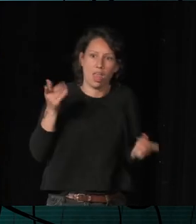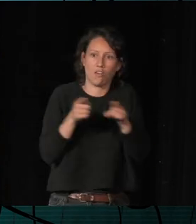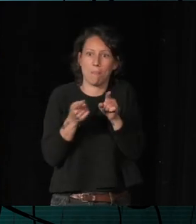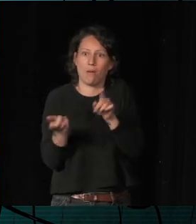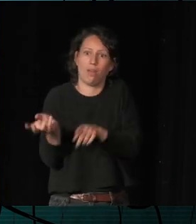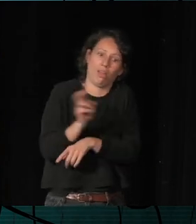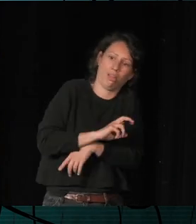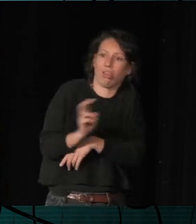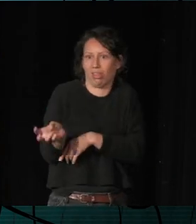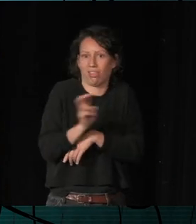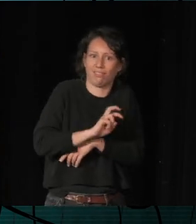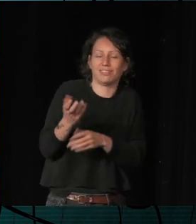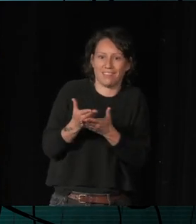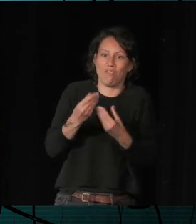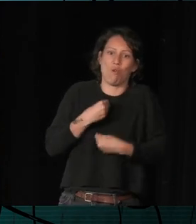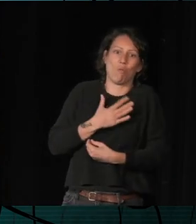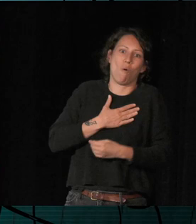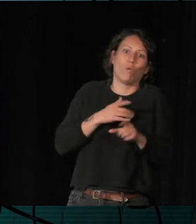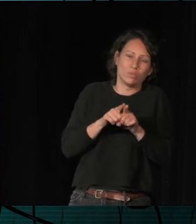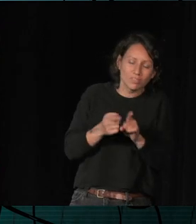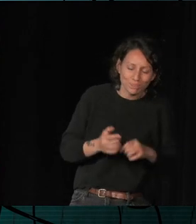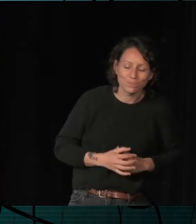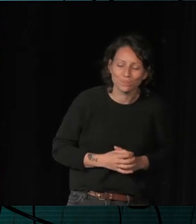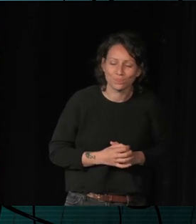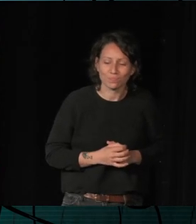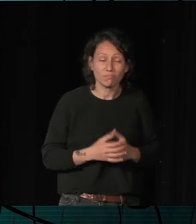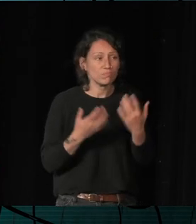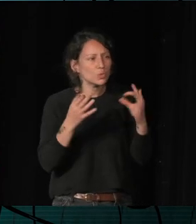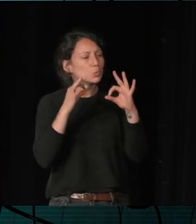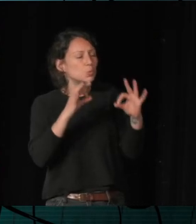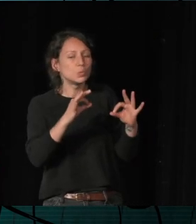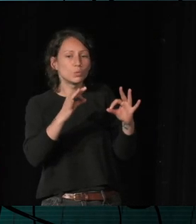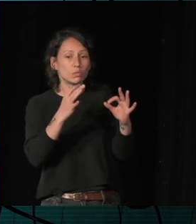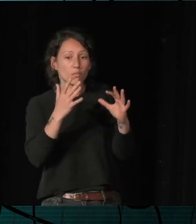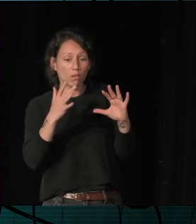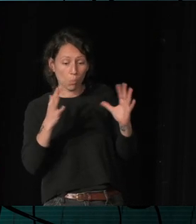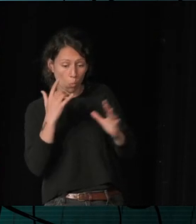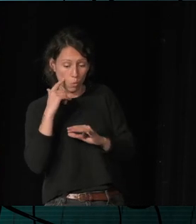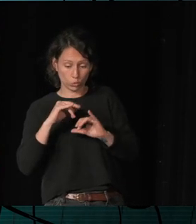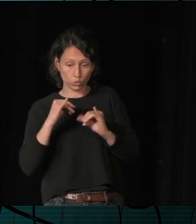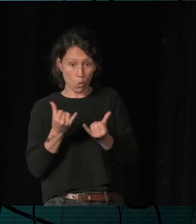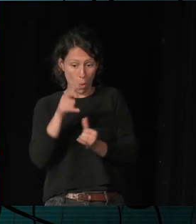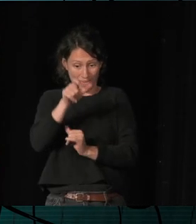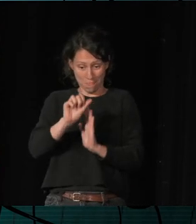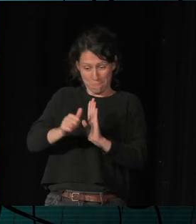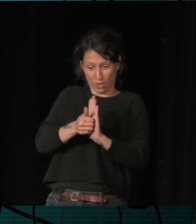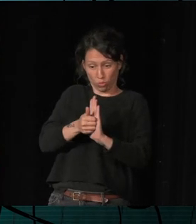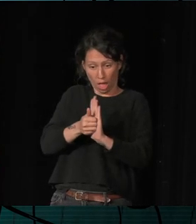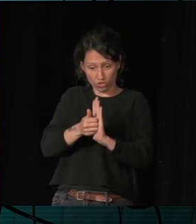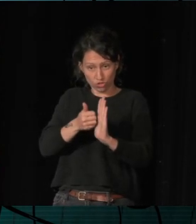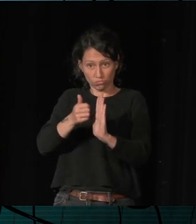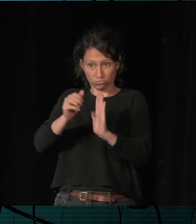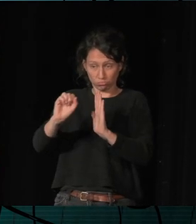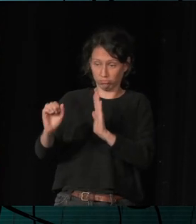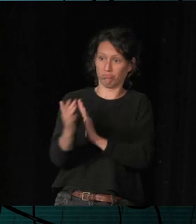parle de personnages, de décors, de dévoilement. Pour vous, qu'est-ce qui introduit un bon personnage de jeu d'horreur ? Une idée visuelle ou une idée